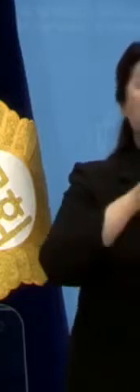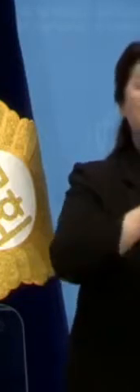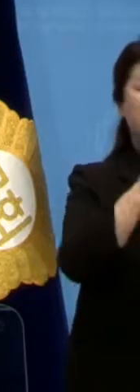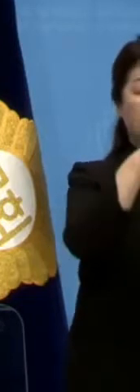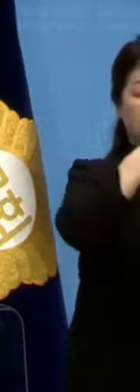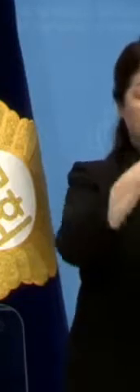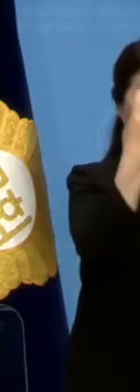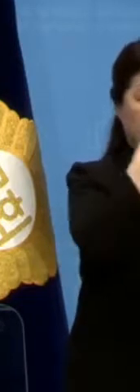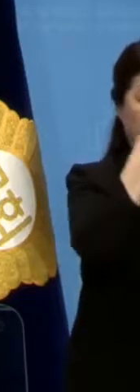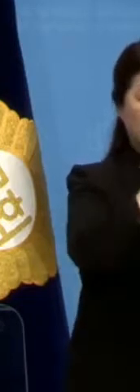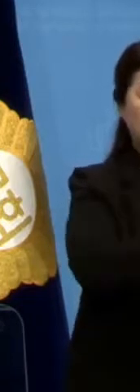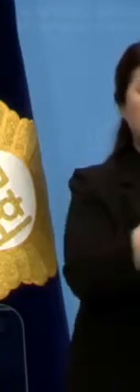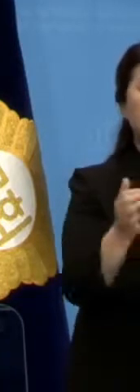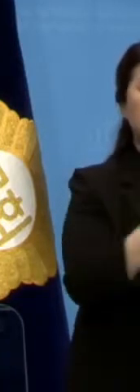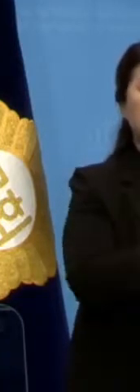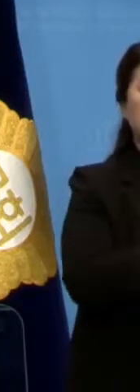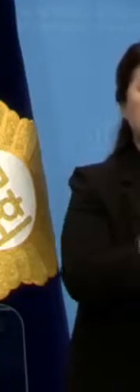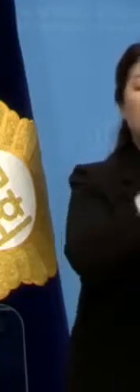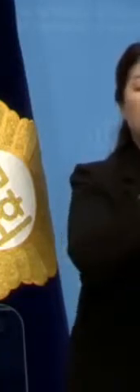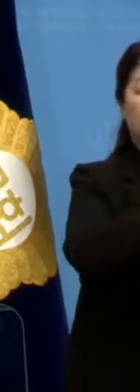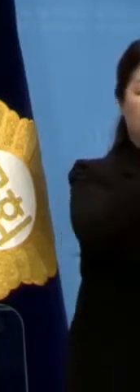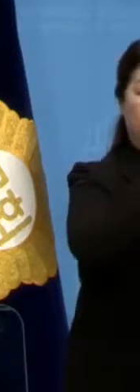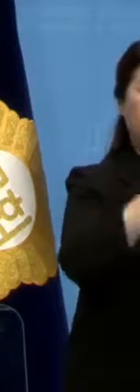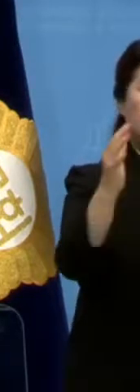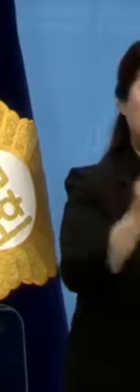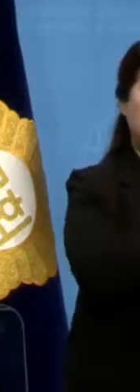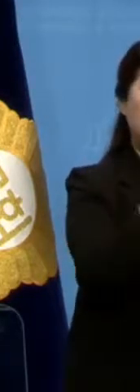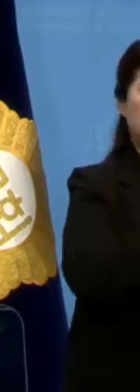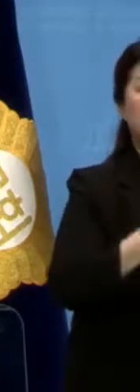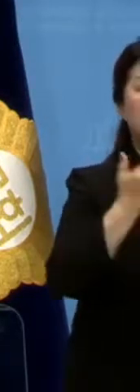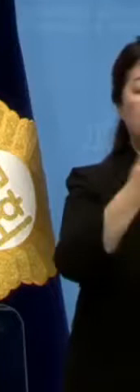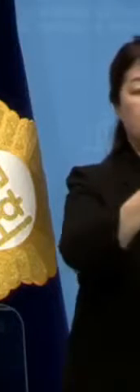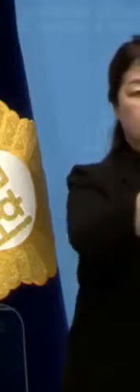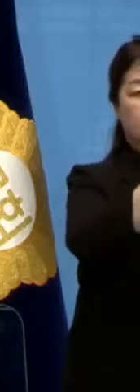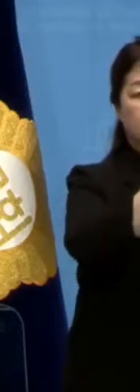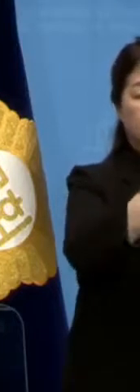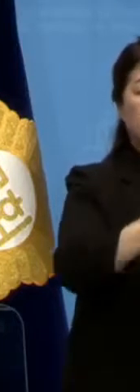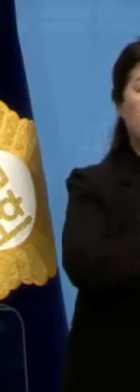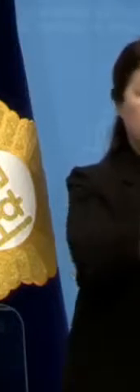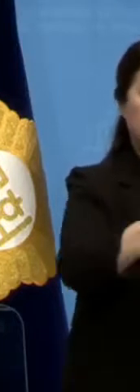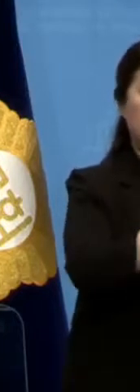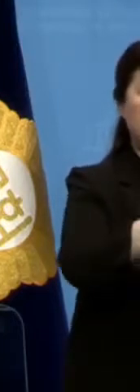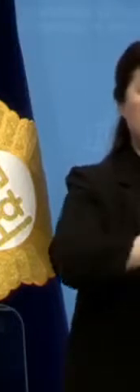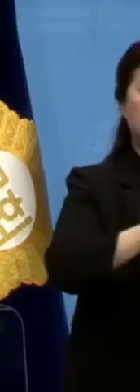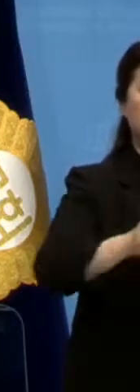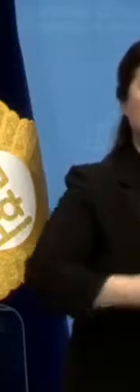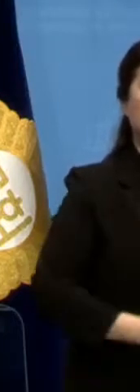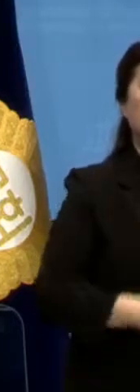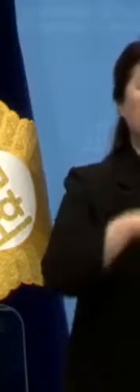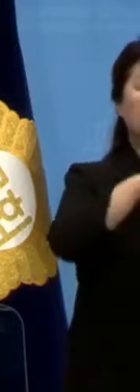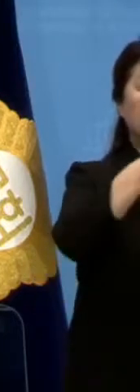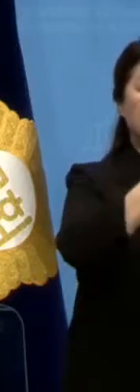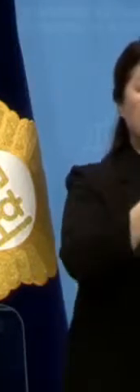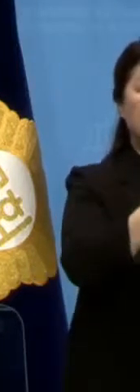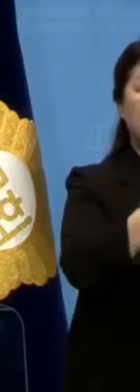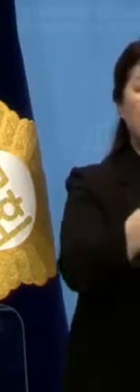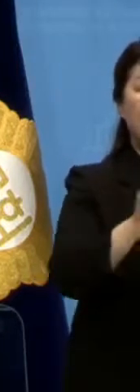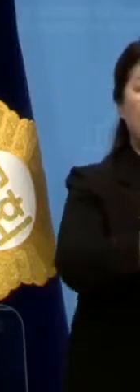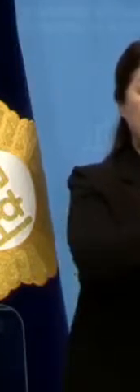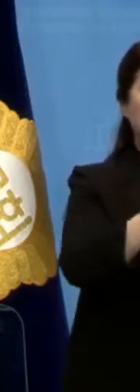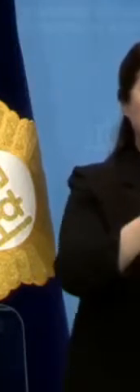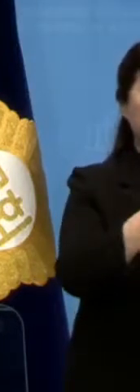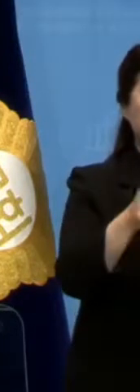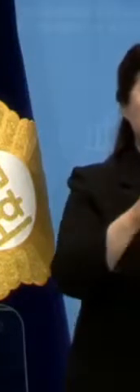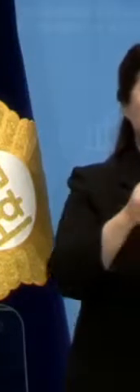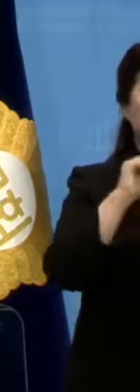있게 점검했습니다. 주요 내용을 말씀드리겠습니다. 첫째, 경제 분야입니다. 먼저 코로나